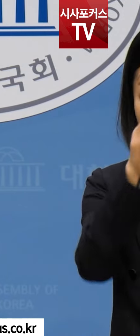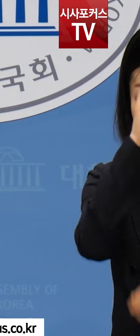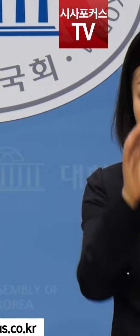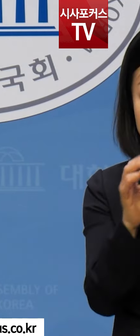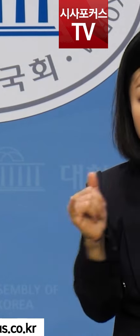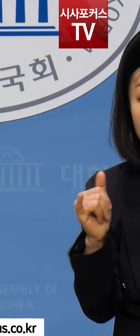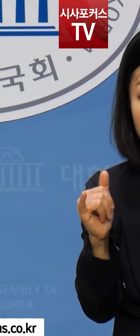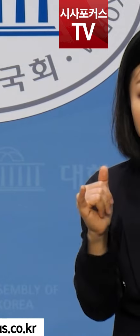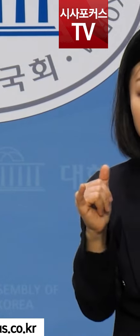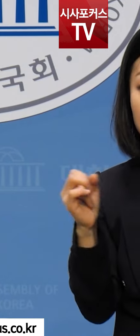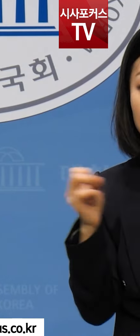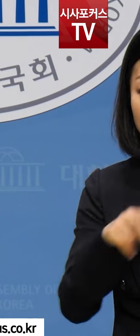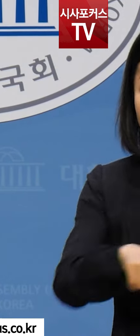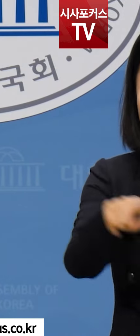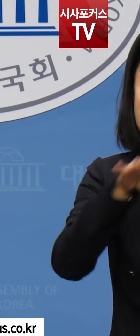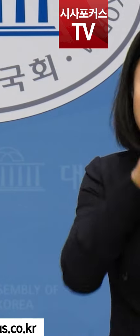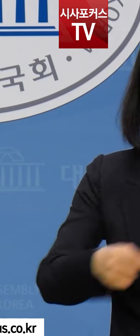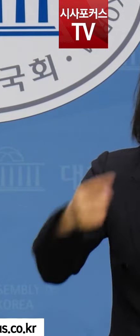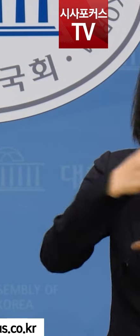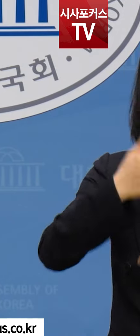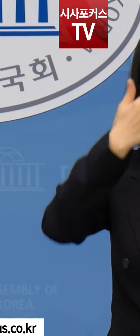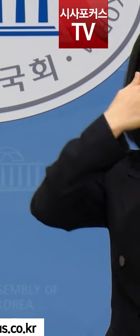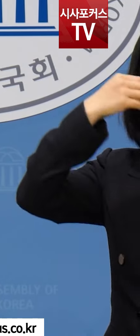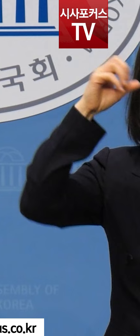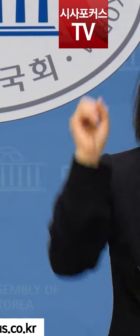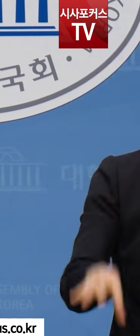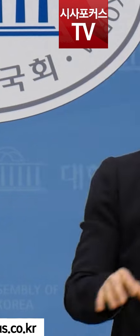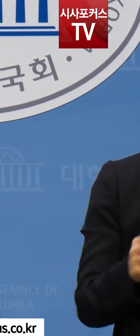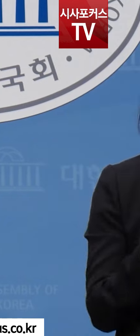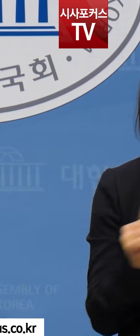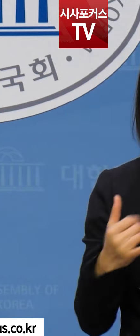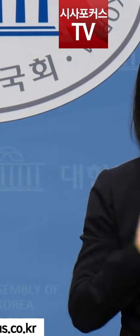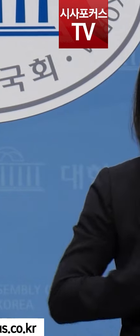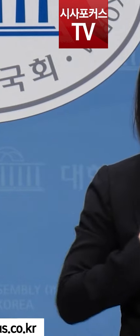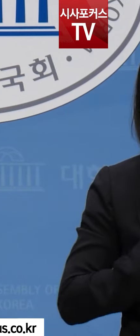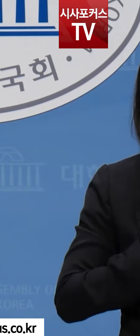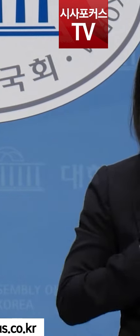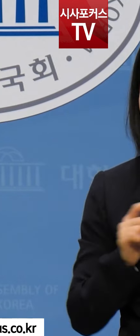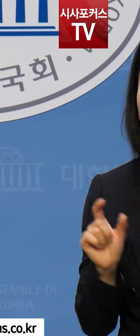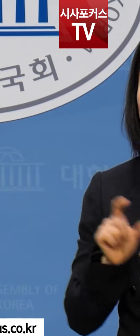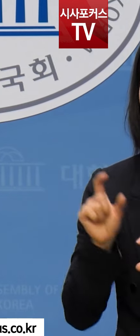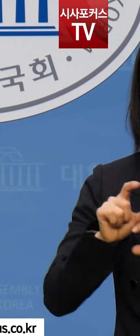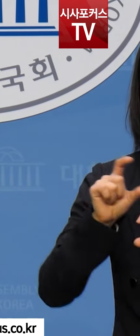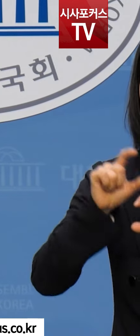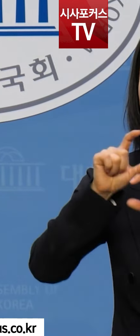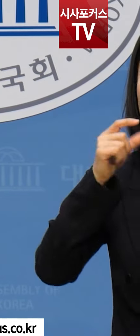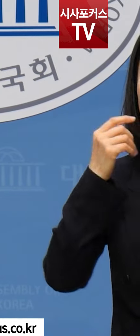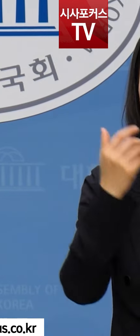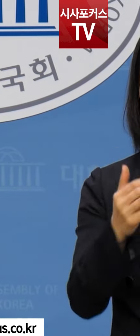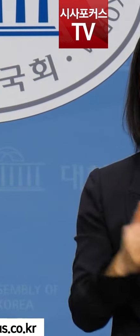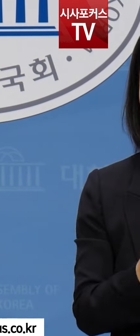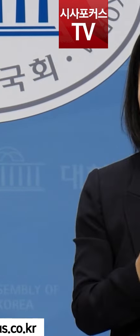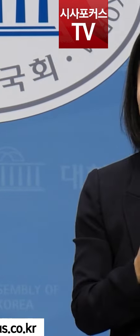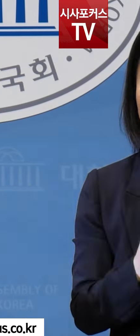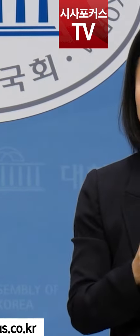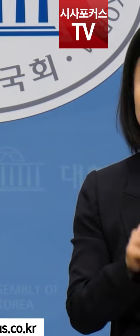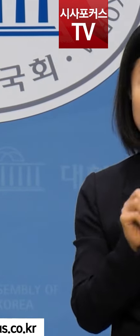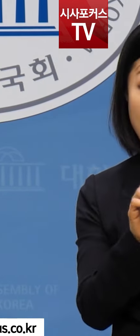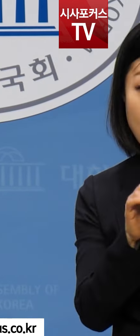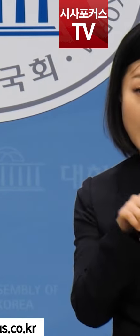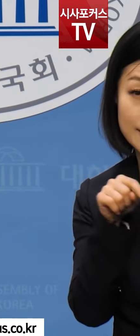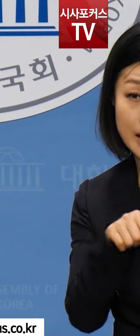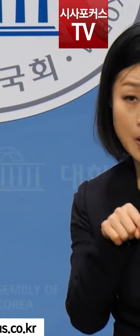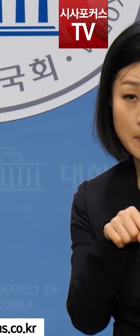환자와 의료현장의 아우성도 외면한 채 국민의 고통을 가중하고 있습니다. 대화와